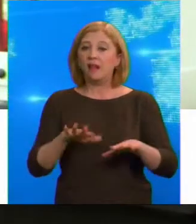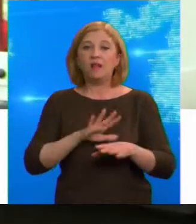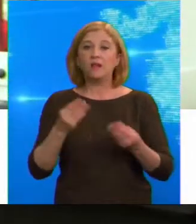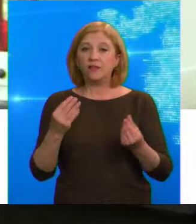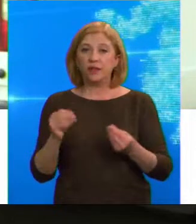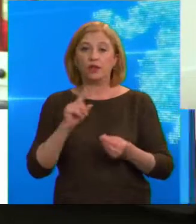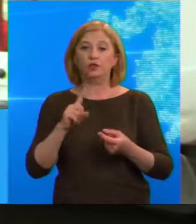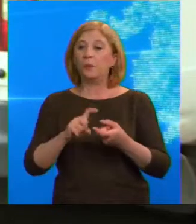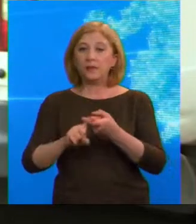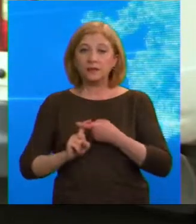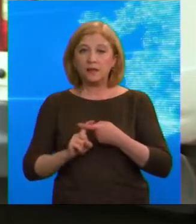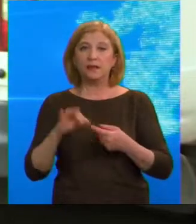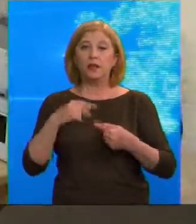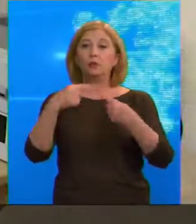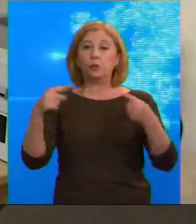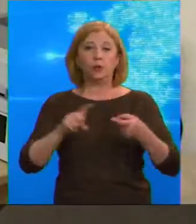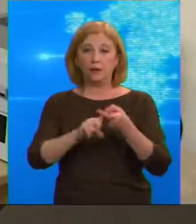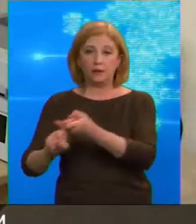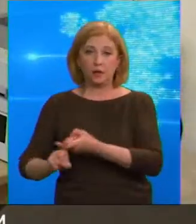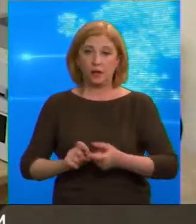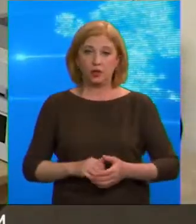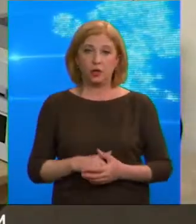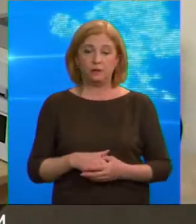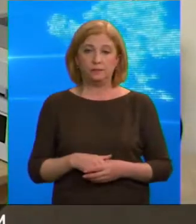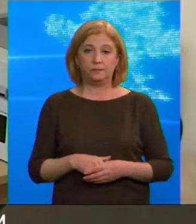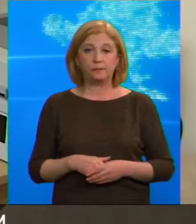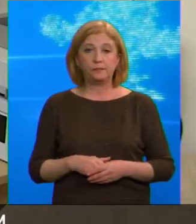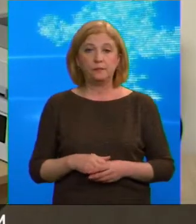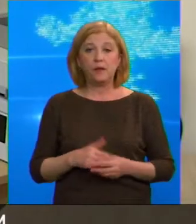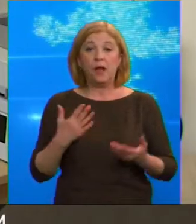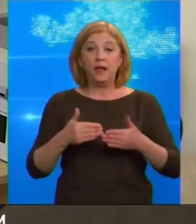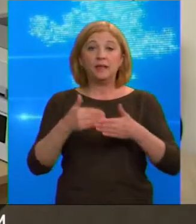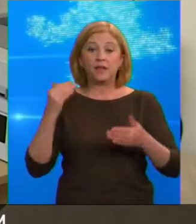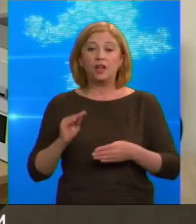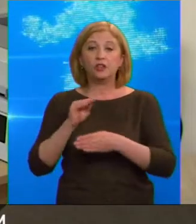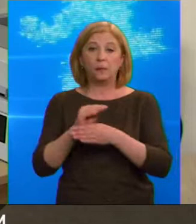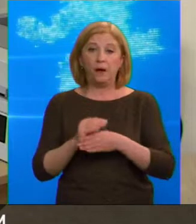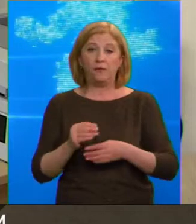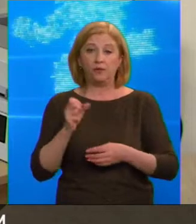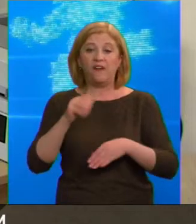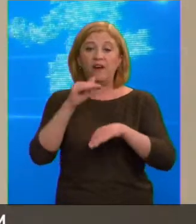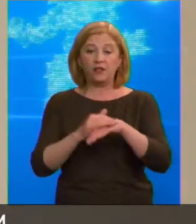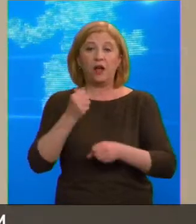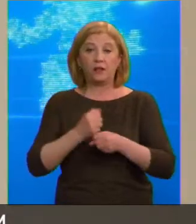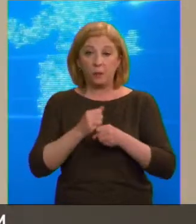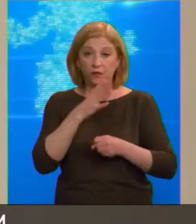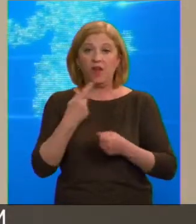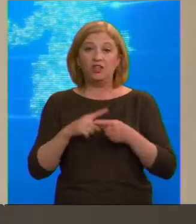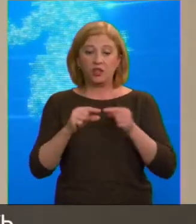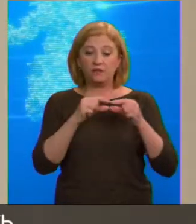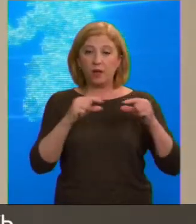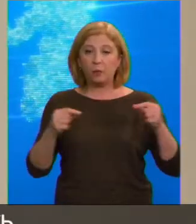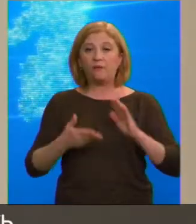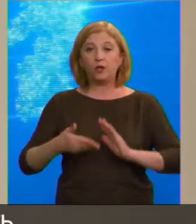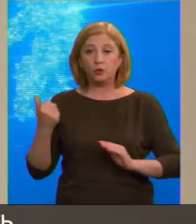не заразиться и других не заразить. Если раньше надбавку платили за фактически отработанное время, то сейчас эта формулировка